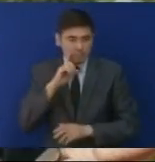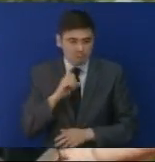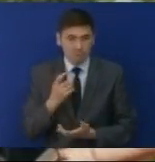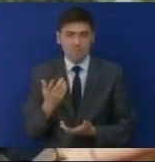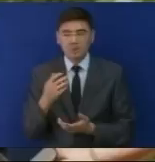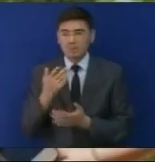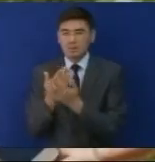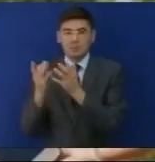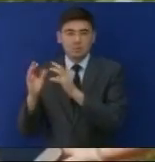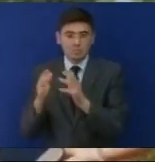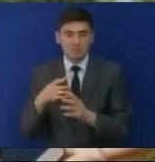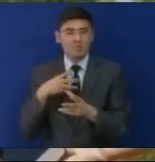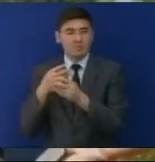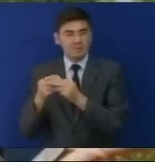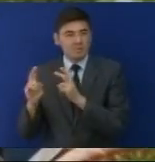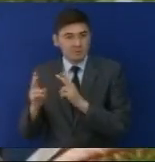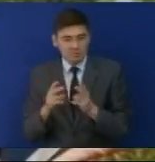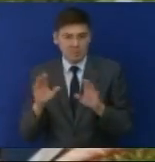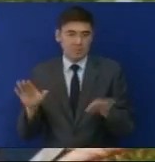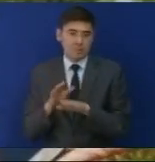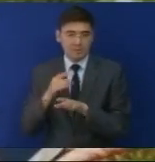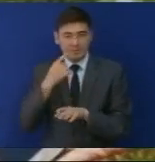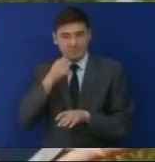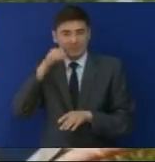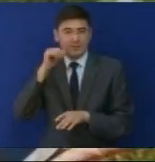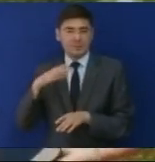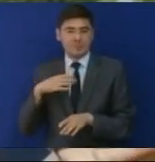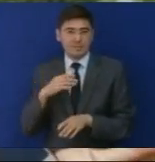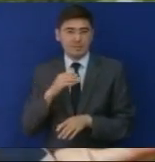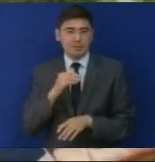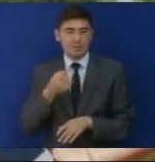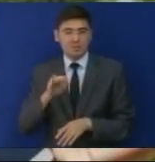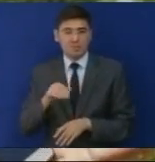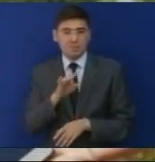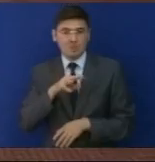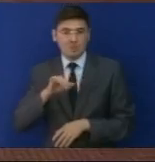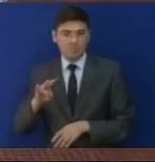различные мероприятия. Мы поем, танцуем. Вчера, к примеру, состоялись игры «Жайдарман».